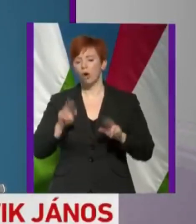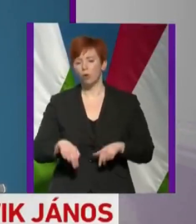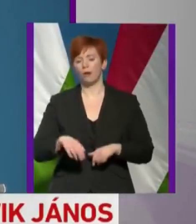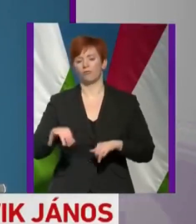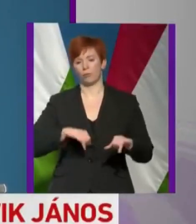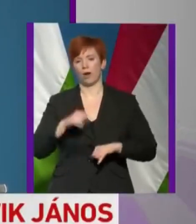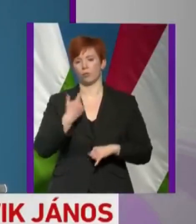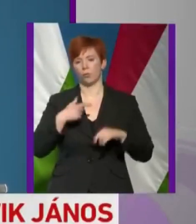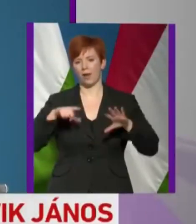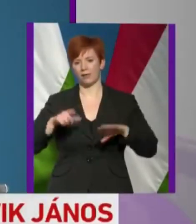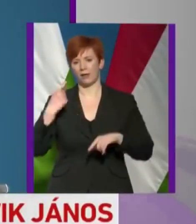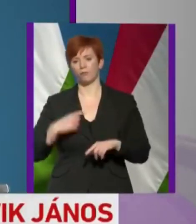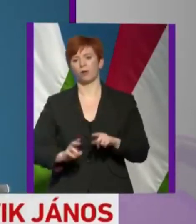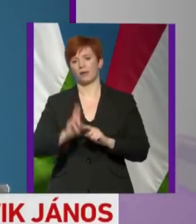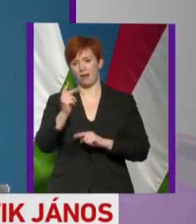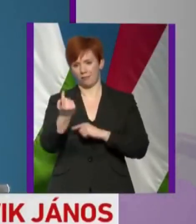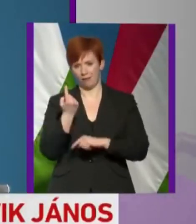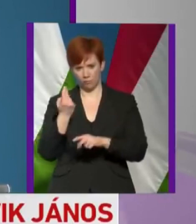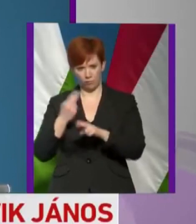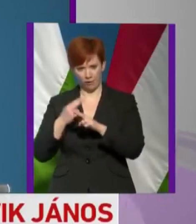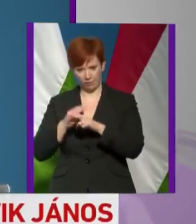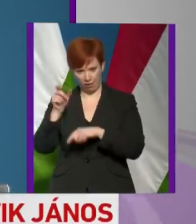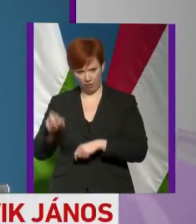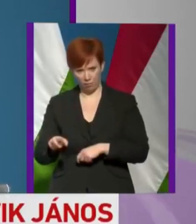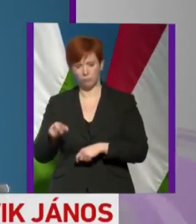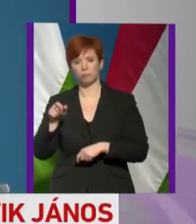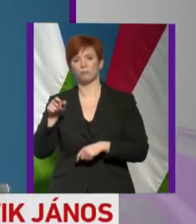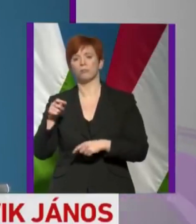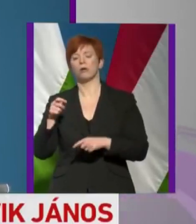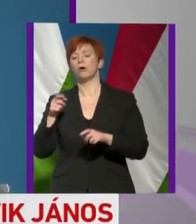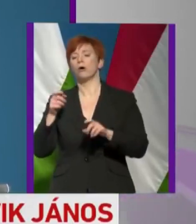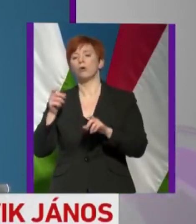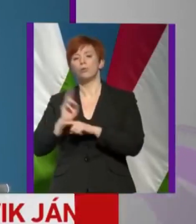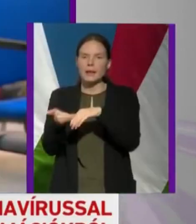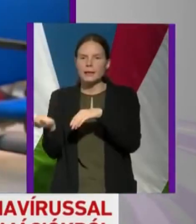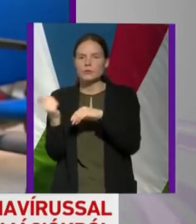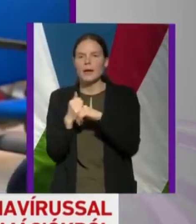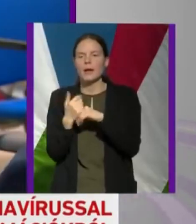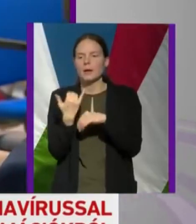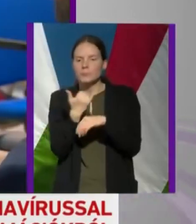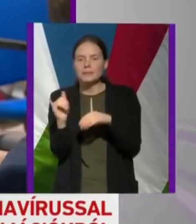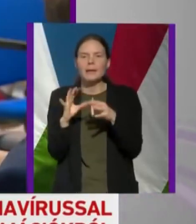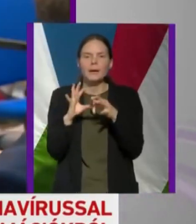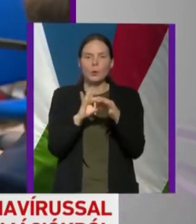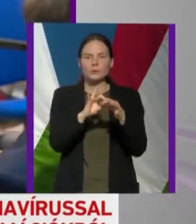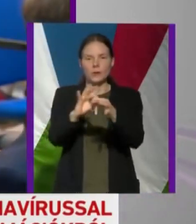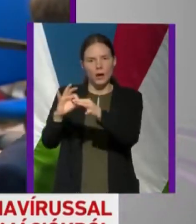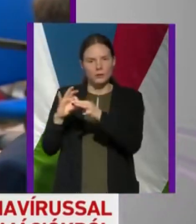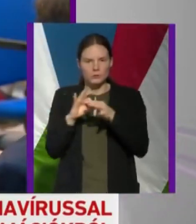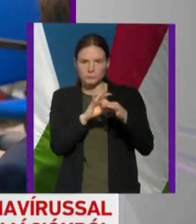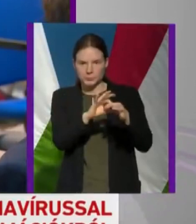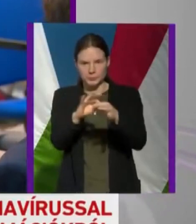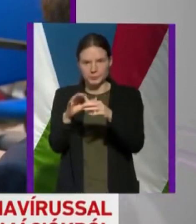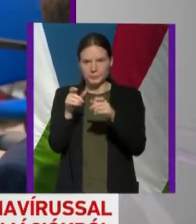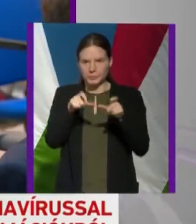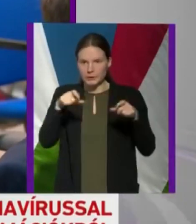lehetőleg maradjanak otthon, ne menjenek a patikába és kerüljenek minden olyan helyet, ahol sokan vannak. Az eddigi adatok alapján ugyanis